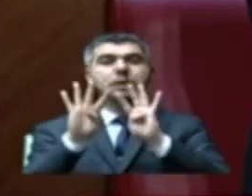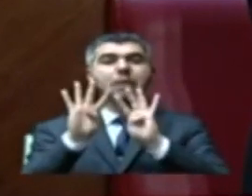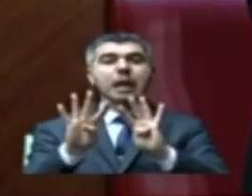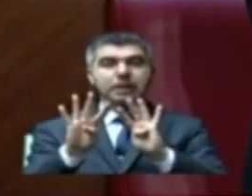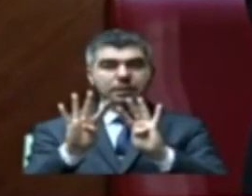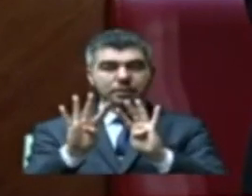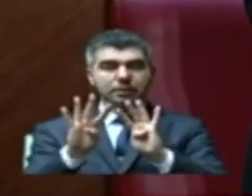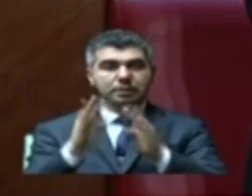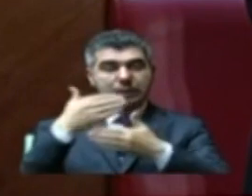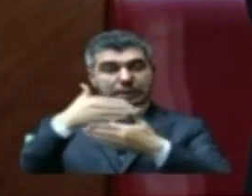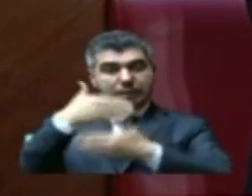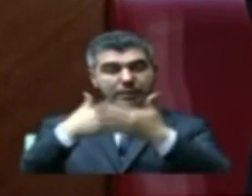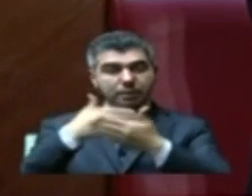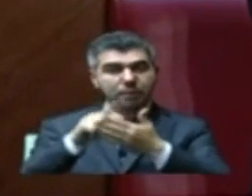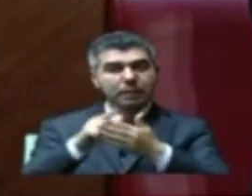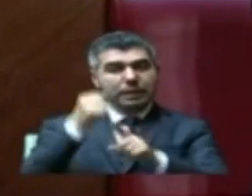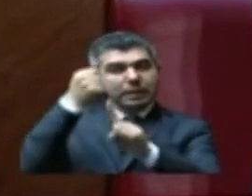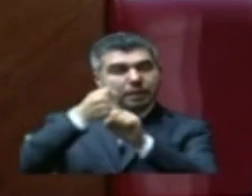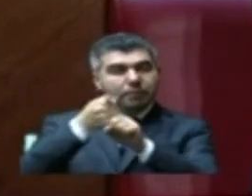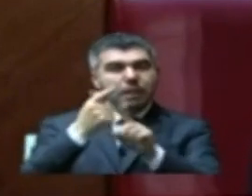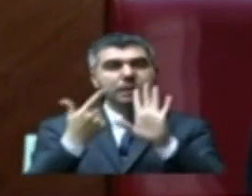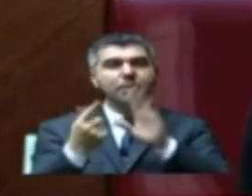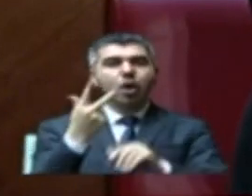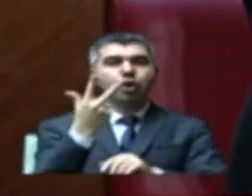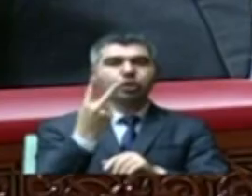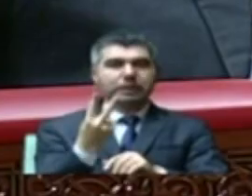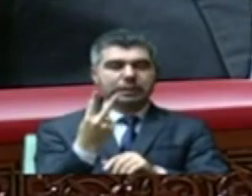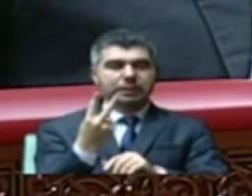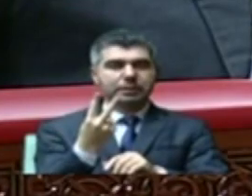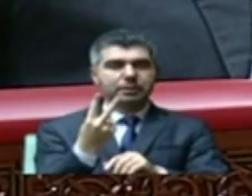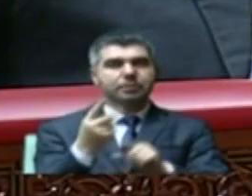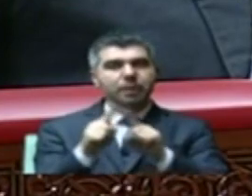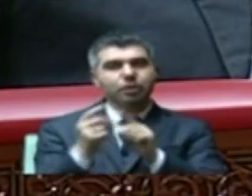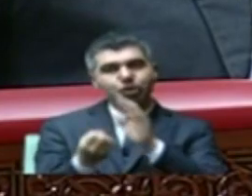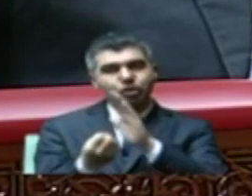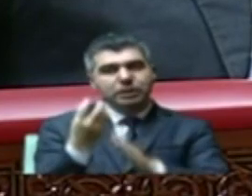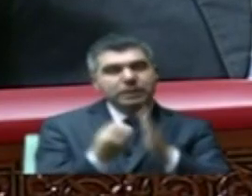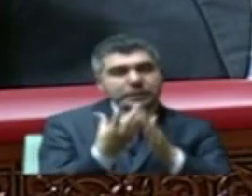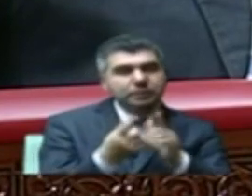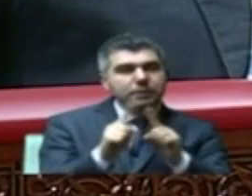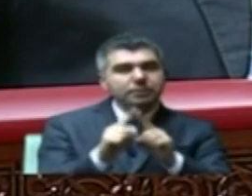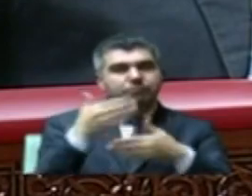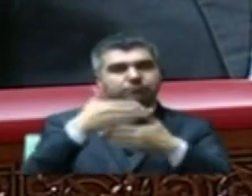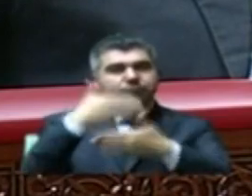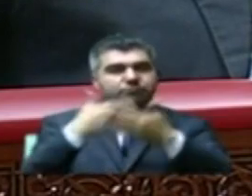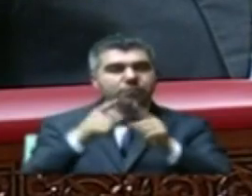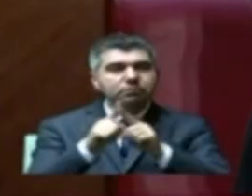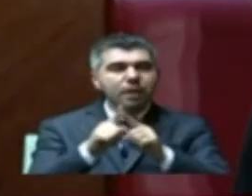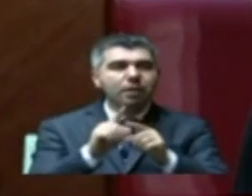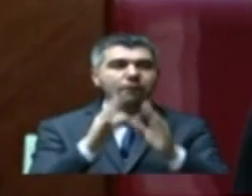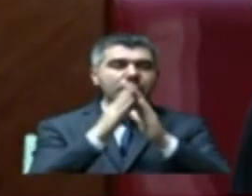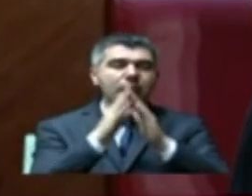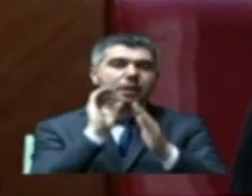في الأفق يعني على الشغل على 27 دار. وبالمناسبة هذه الشبكة أغلبيتها هي دور صانعة